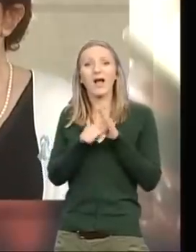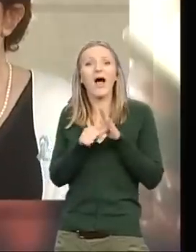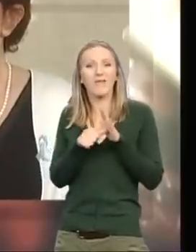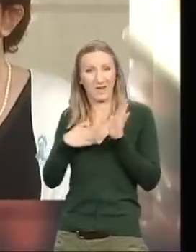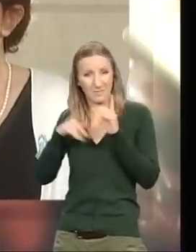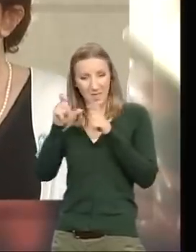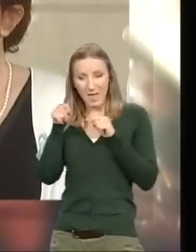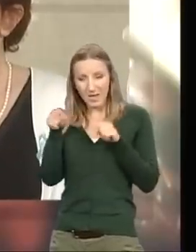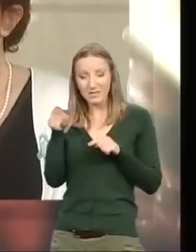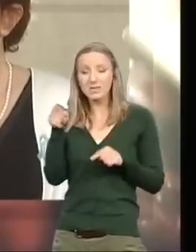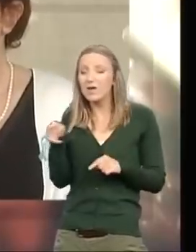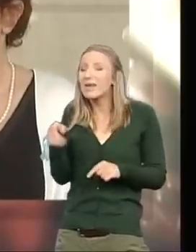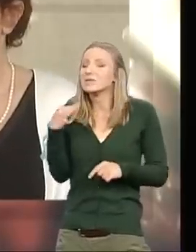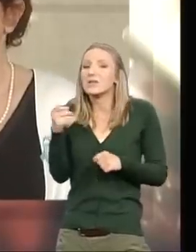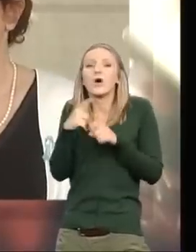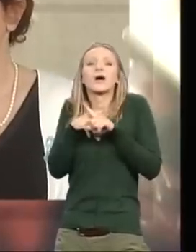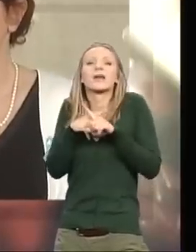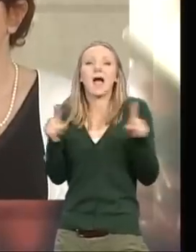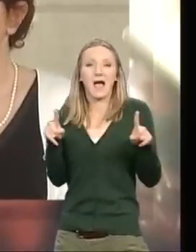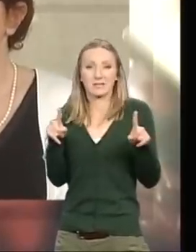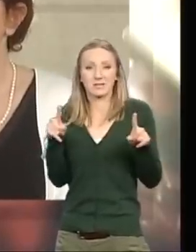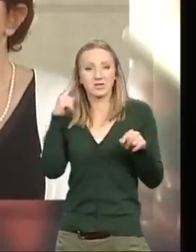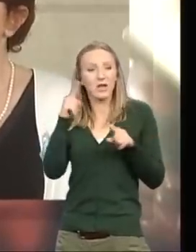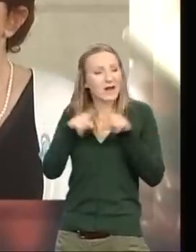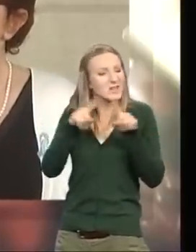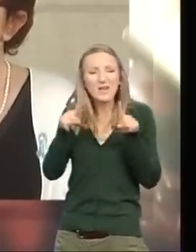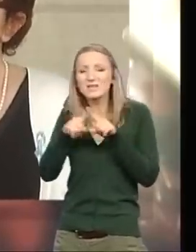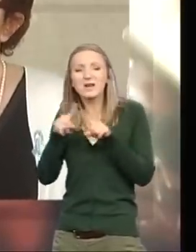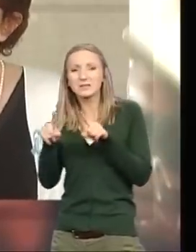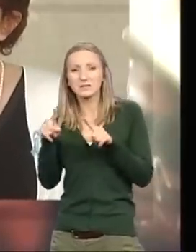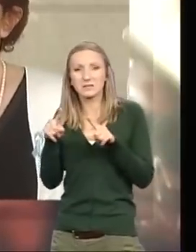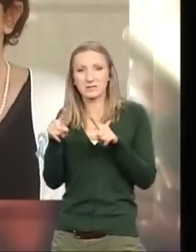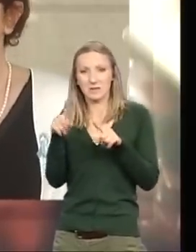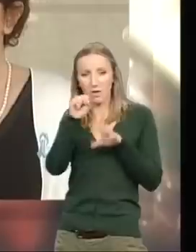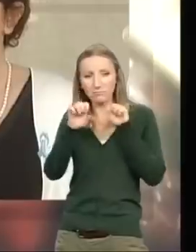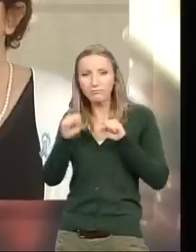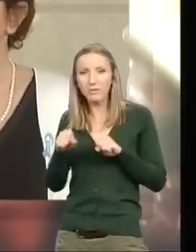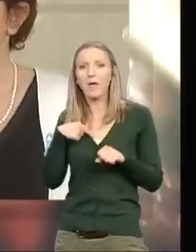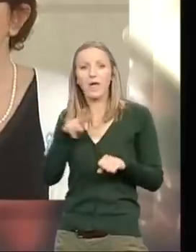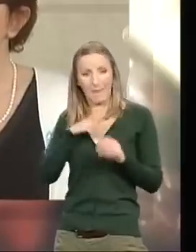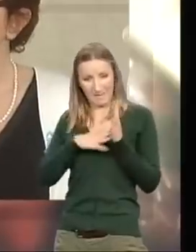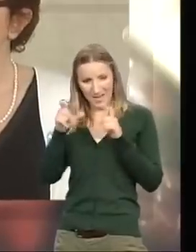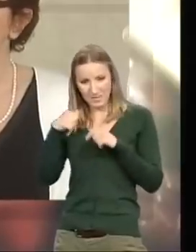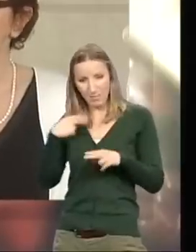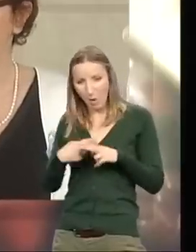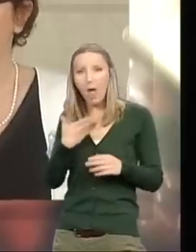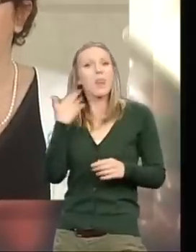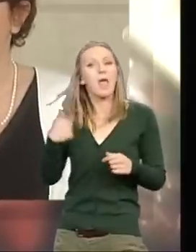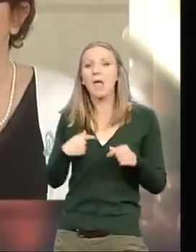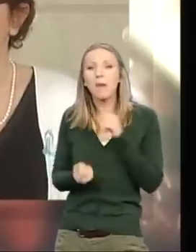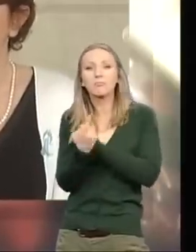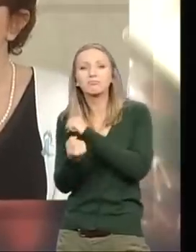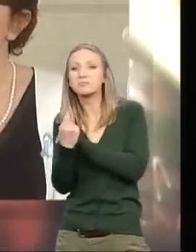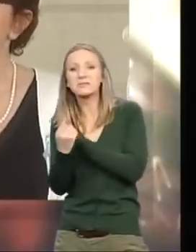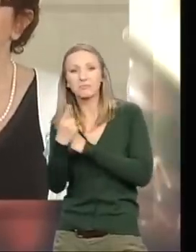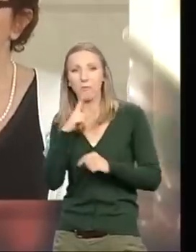bolesti, da je ona izluzetno različita, odnosno heterogena. Znači, vi ćete imati osobe koje boluju od ove boleste, jer nemaju ništa od ovih simptoma koje